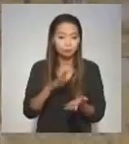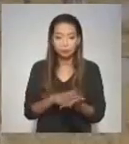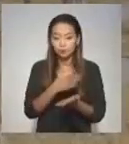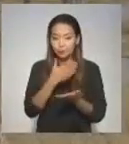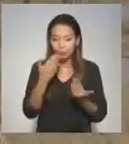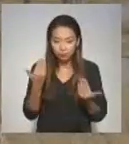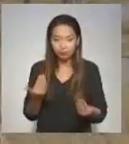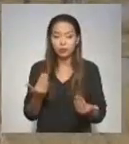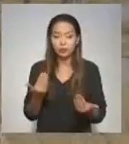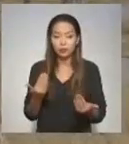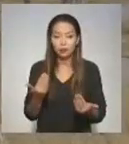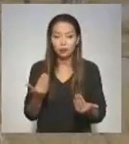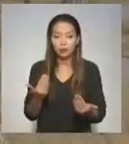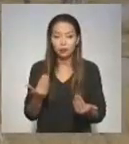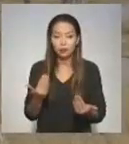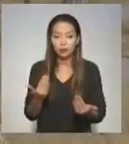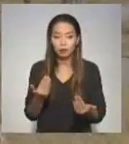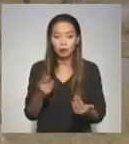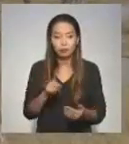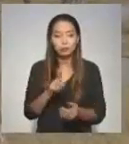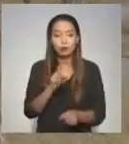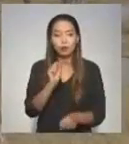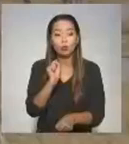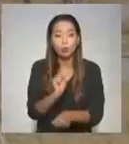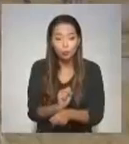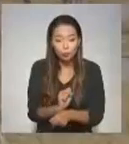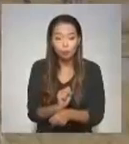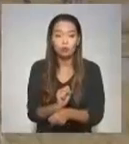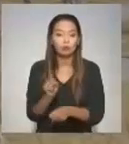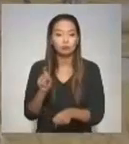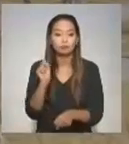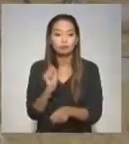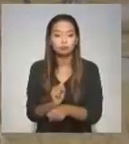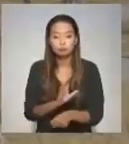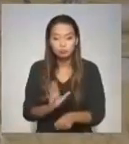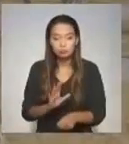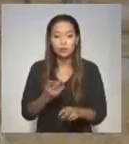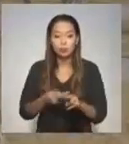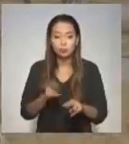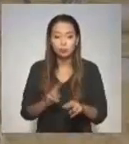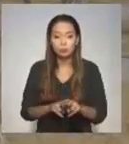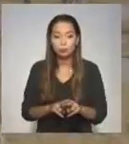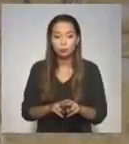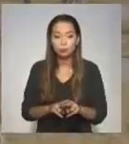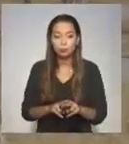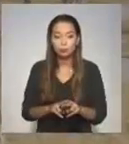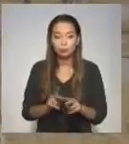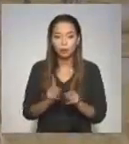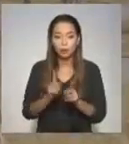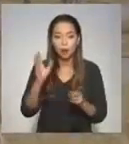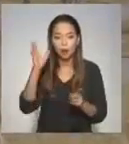момент есепке алмай, сіз тоқтауға мүмкіндігіңіз бола тұра тоқтамадыңыз деген бір миға,